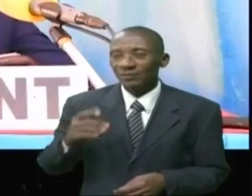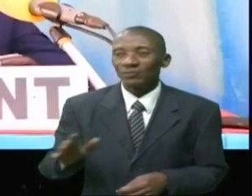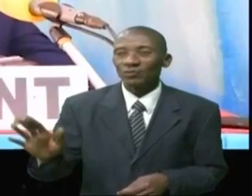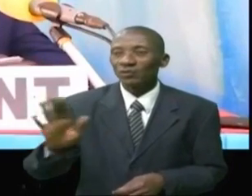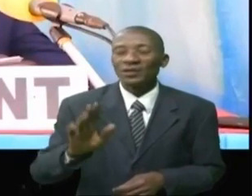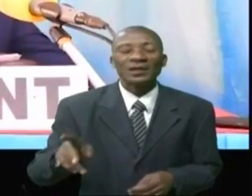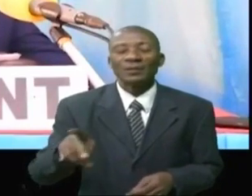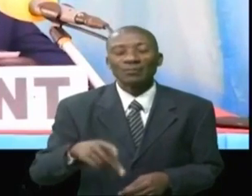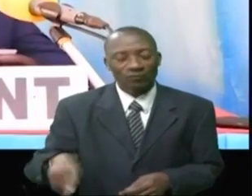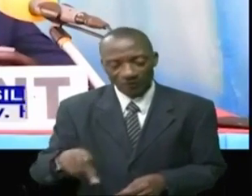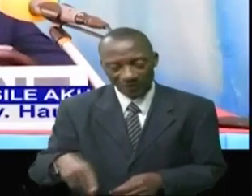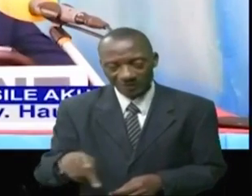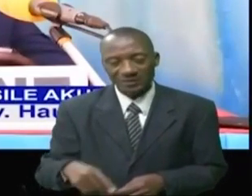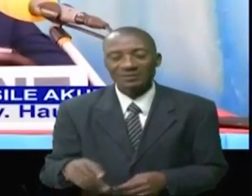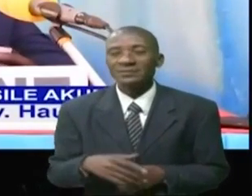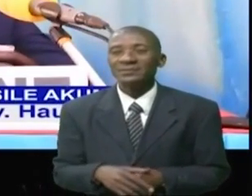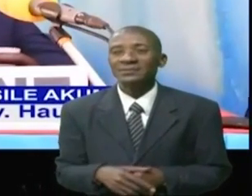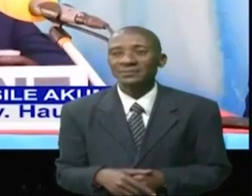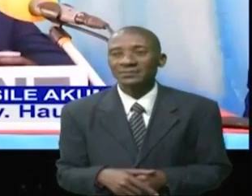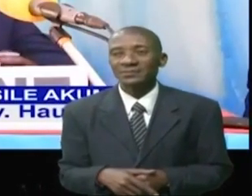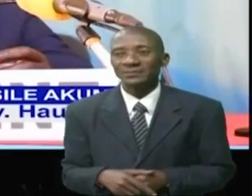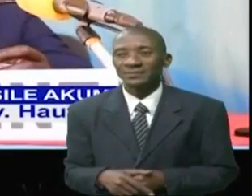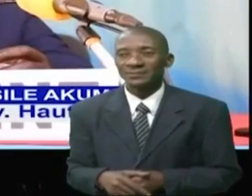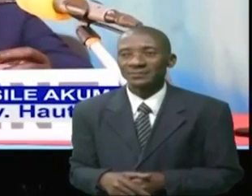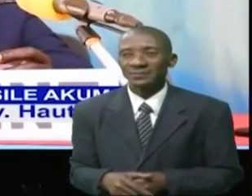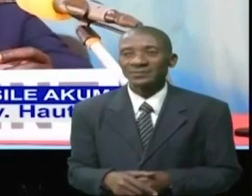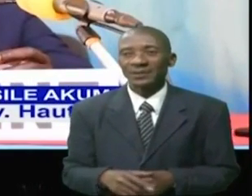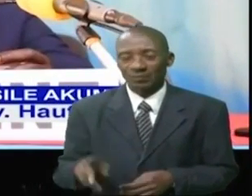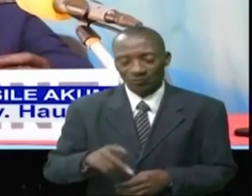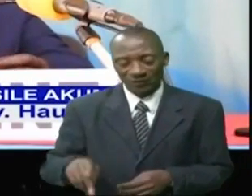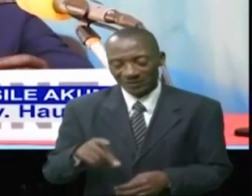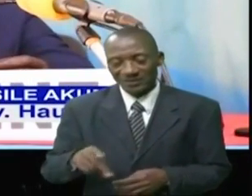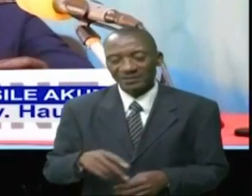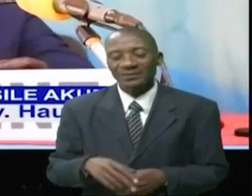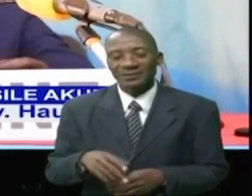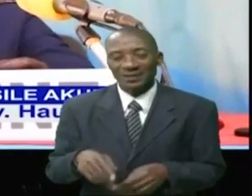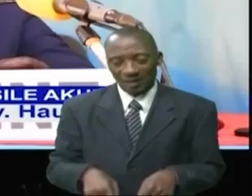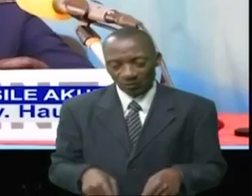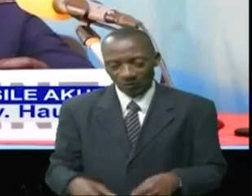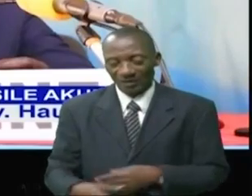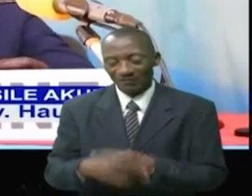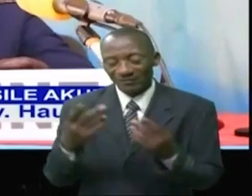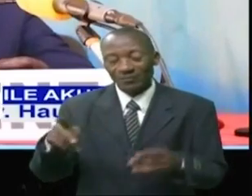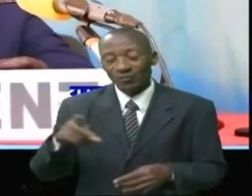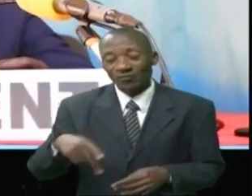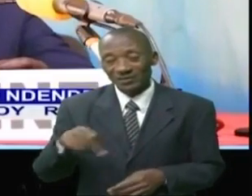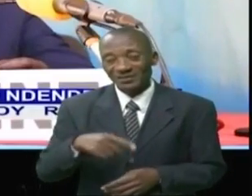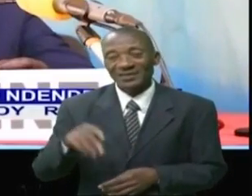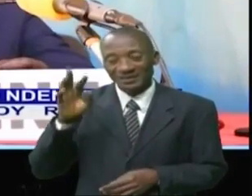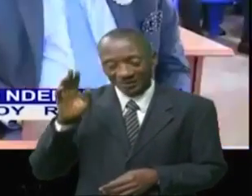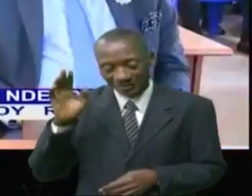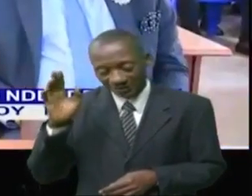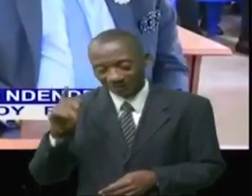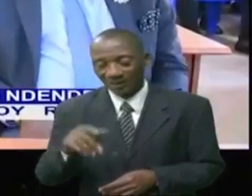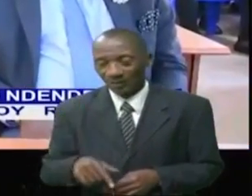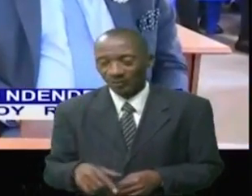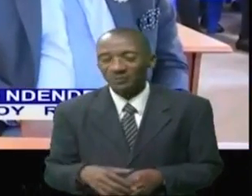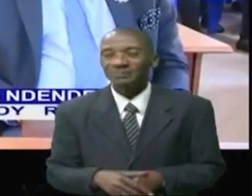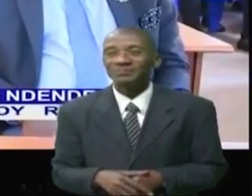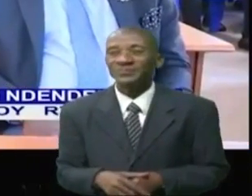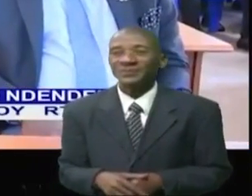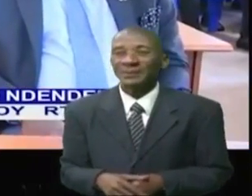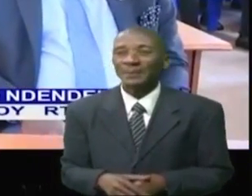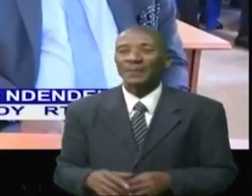budget de la province pour l'exercice 2024. Le bras réel de la représentation provinciale doit être celui de